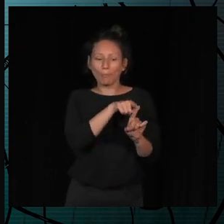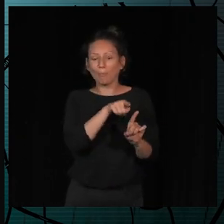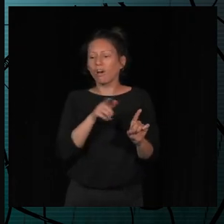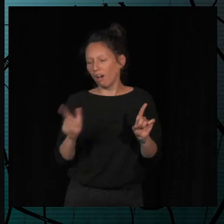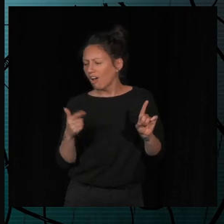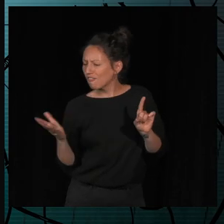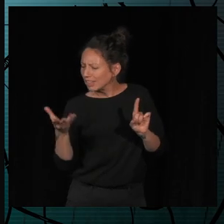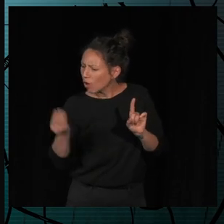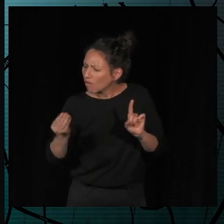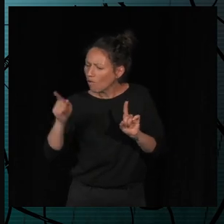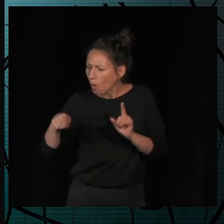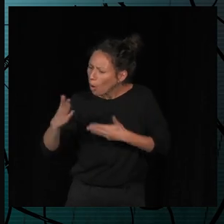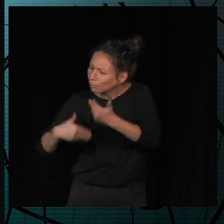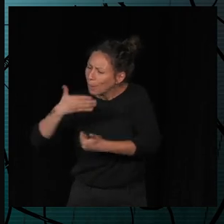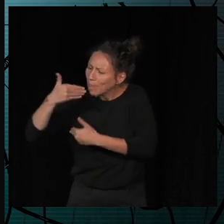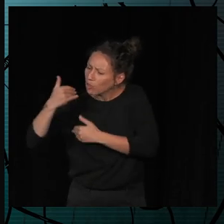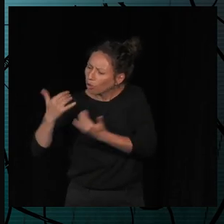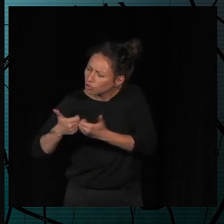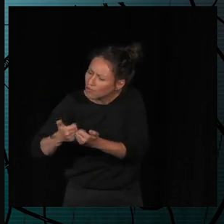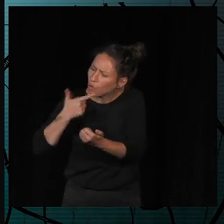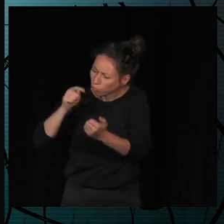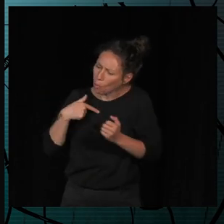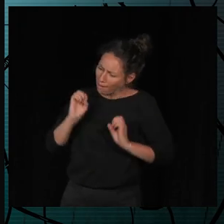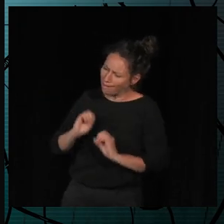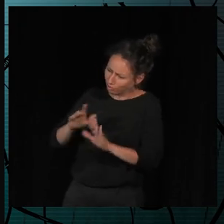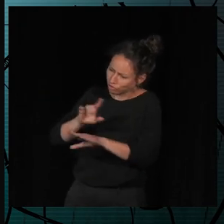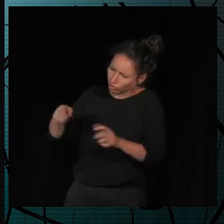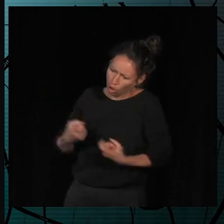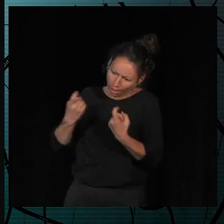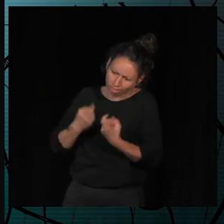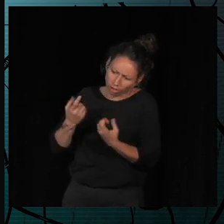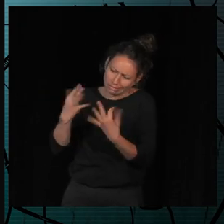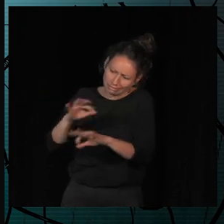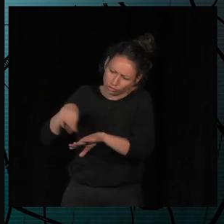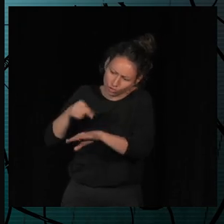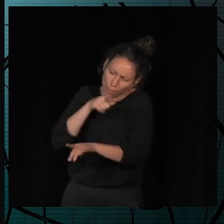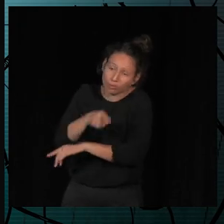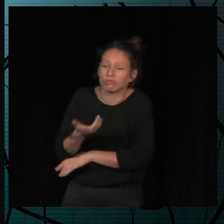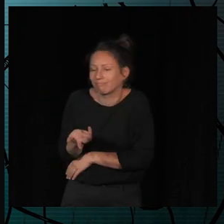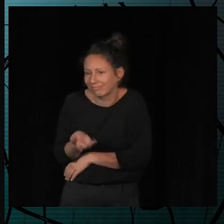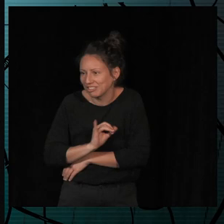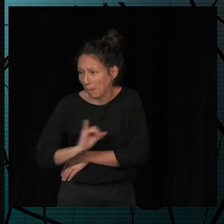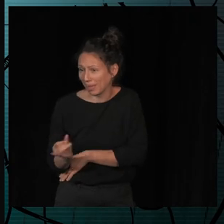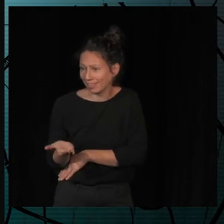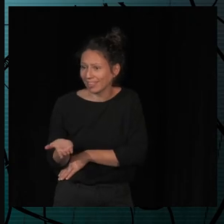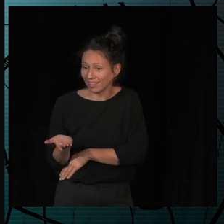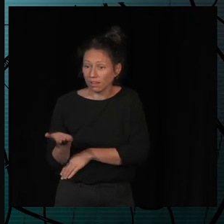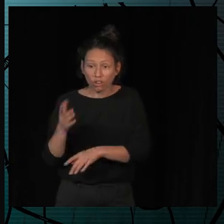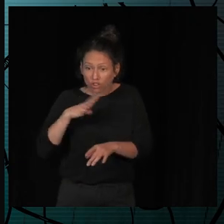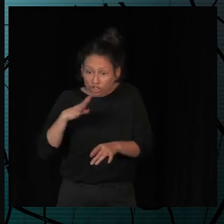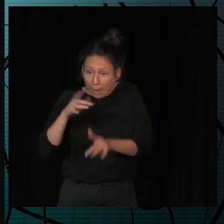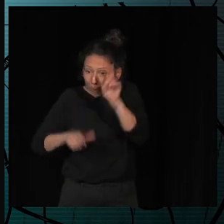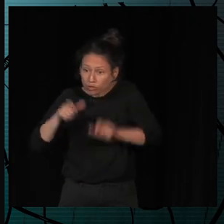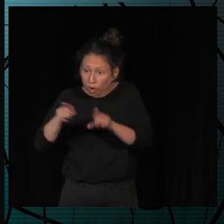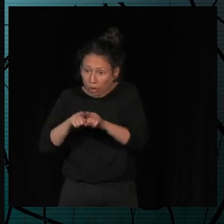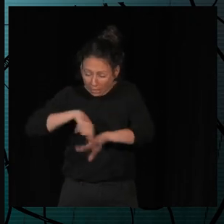heures par jour pour que tu sois meilleur mon enfant puis il y a des des personnes qui vont s'entraîner des heures et des heures et des heures sur un jeu qui ne performeront jamais des gens qui en trois